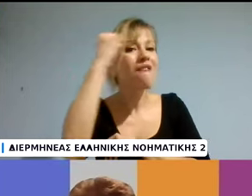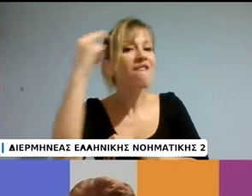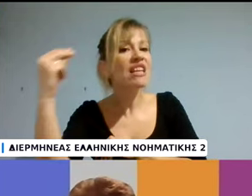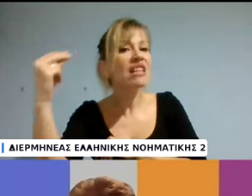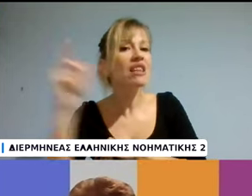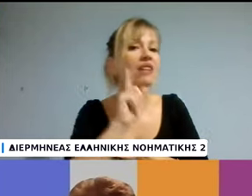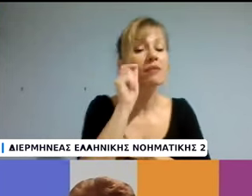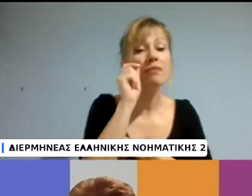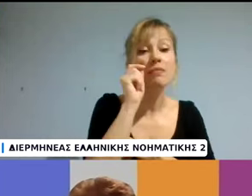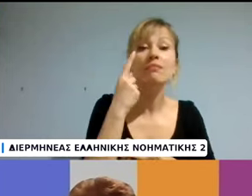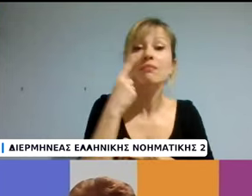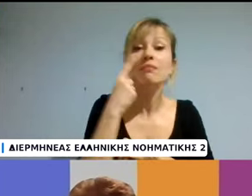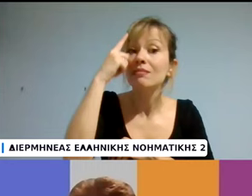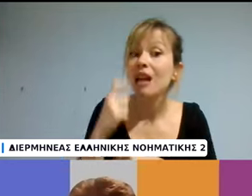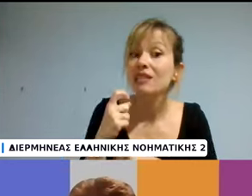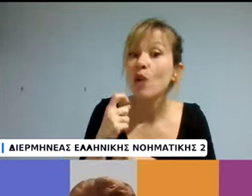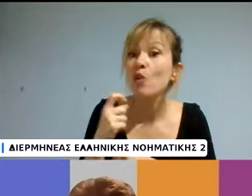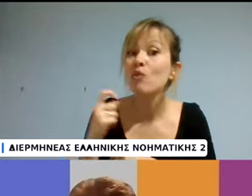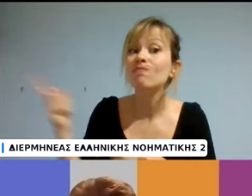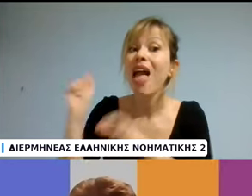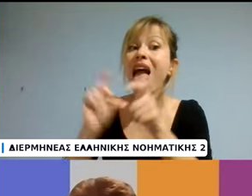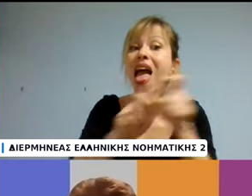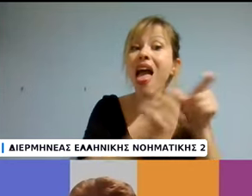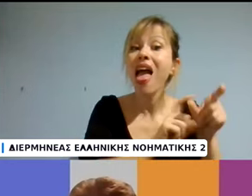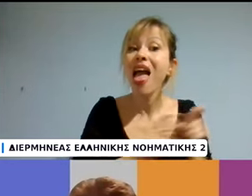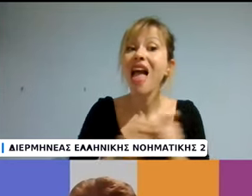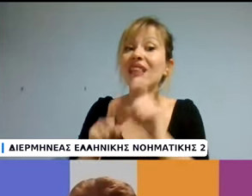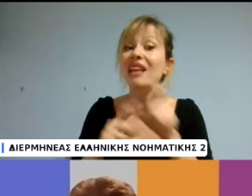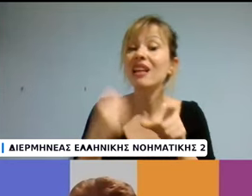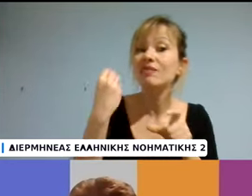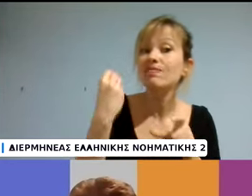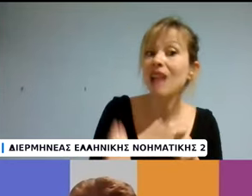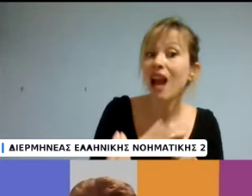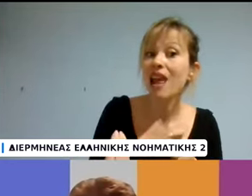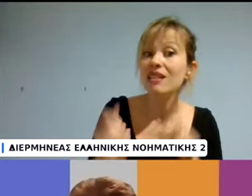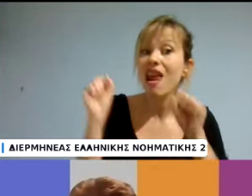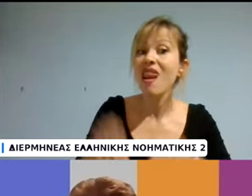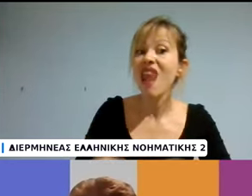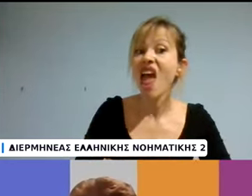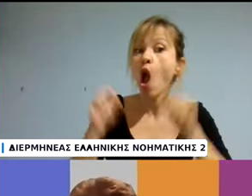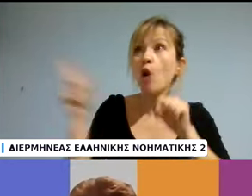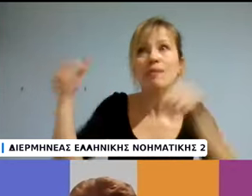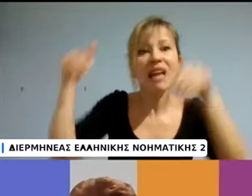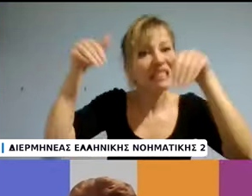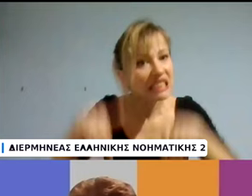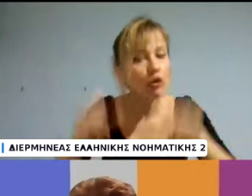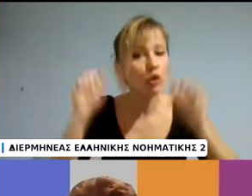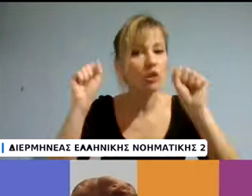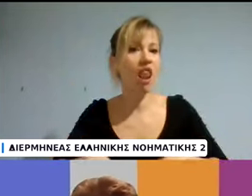με ποιες εταιρείες μπορούν να συνεργαστούν και να τηρούνται κάποιες βασικές αρχές,